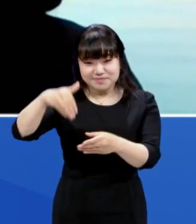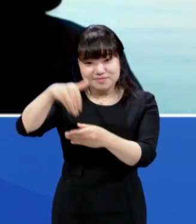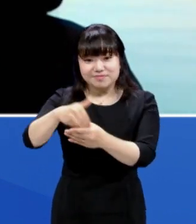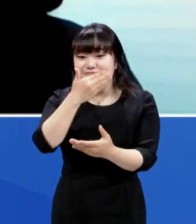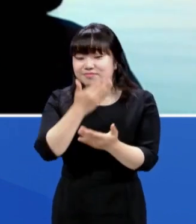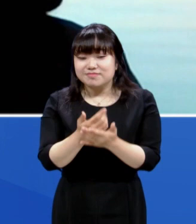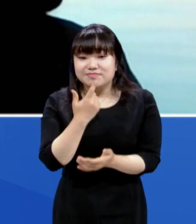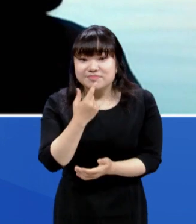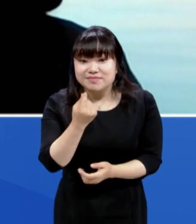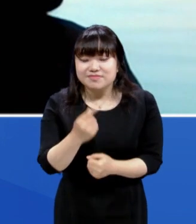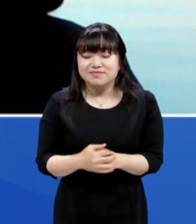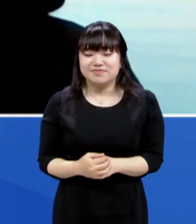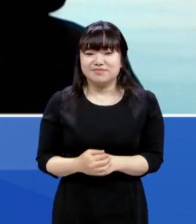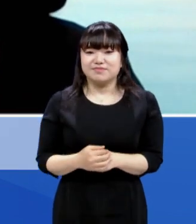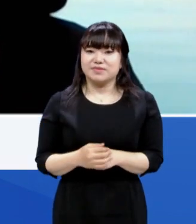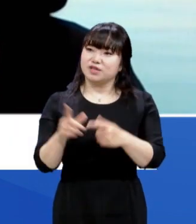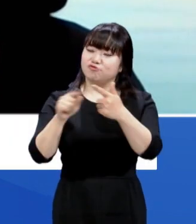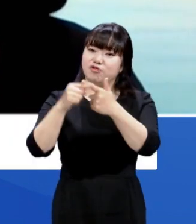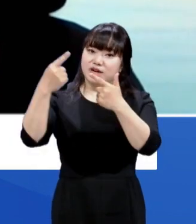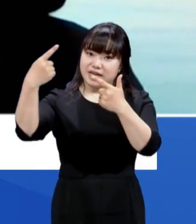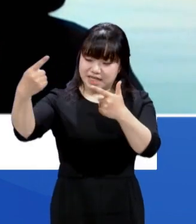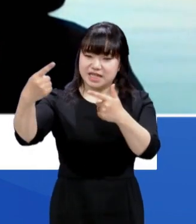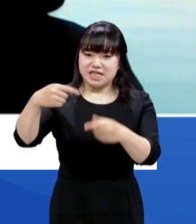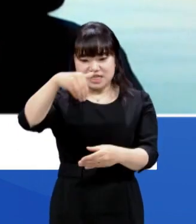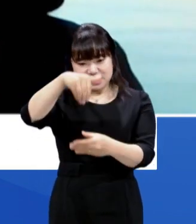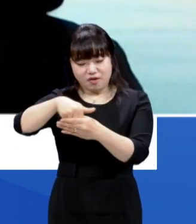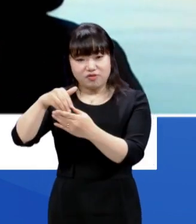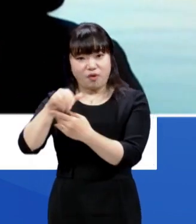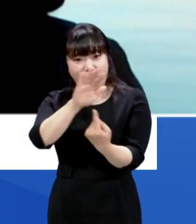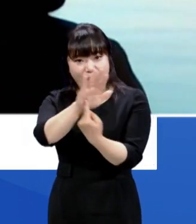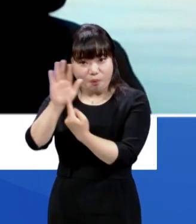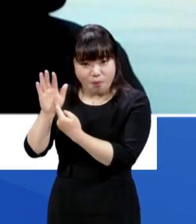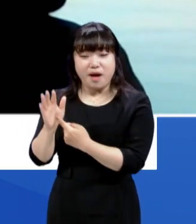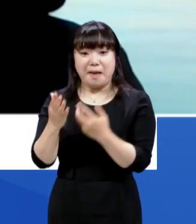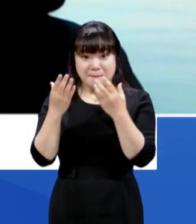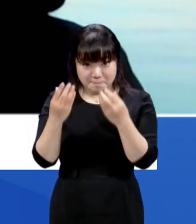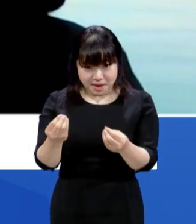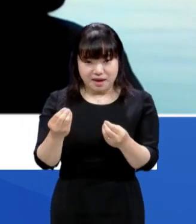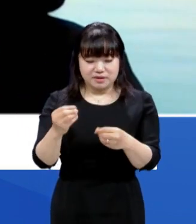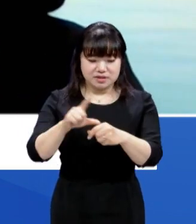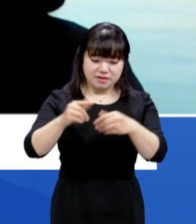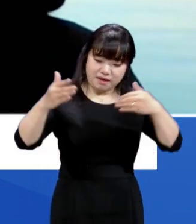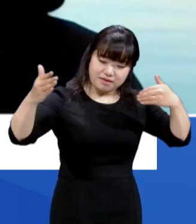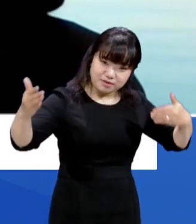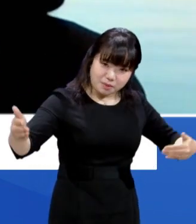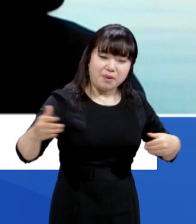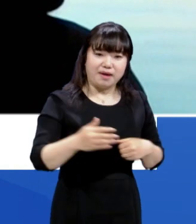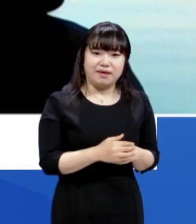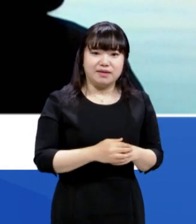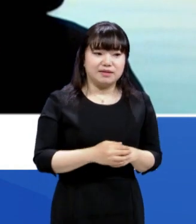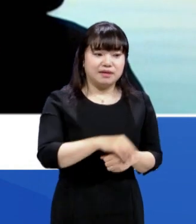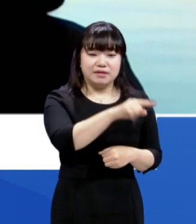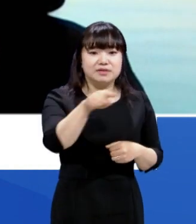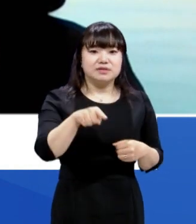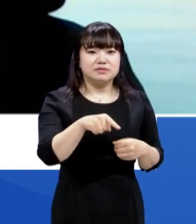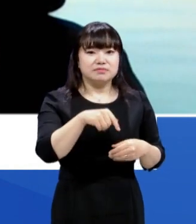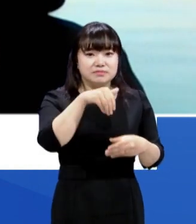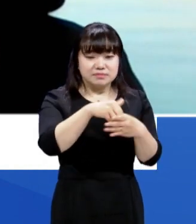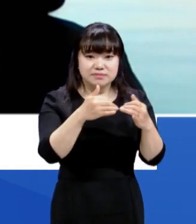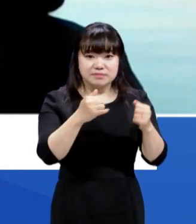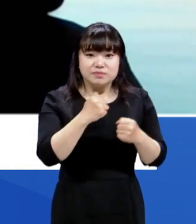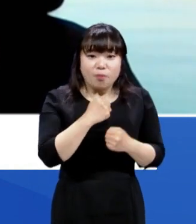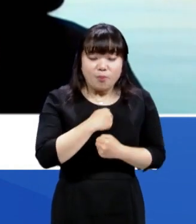후보들의 선거 운동이 다음 대 1의 까지 끝났는데 어그 틀어 이 선거운동 기간동안 유권자에게 단골 사항이 있다면 한 말씀